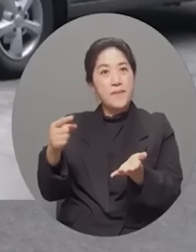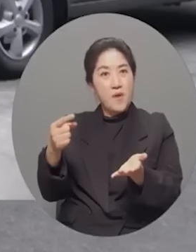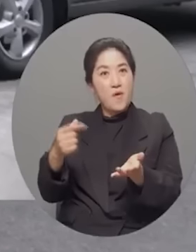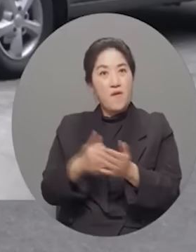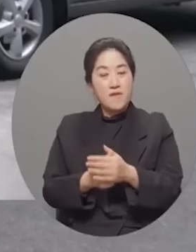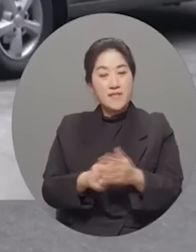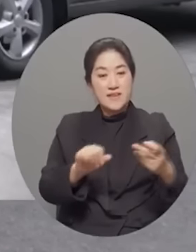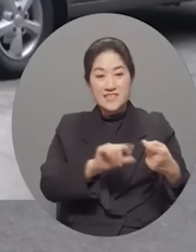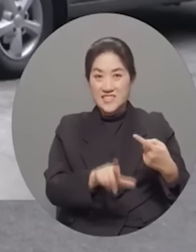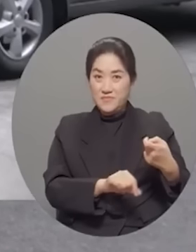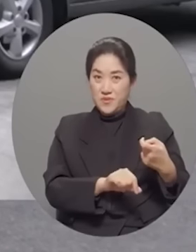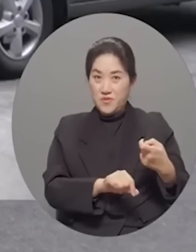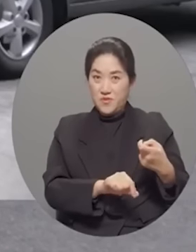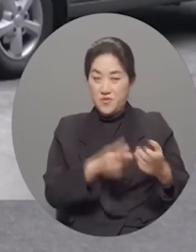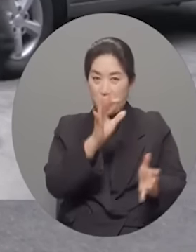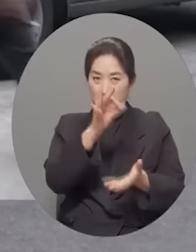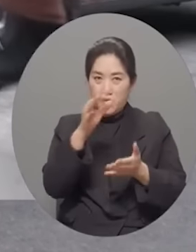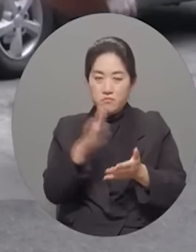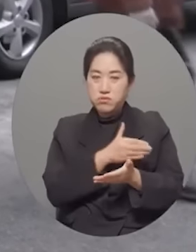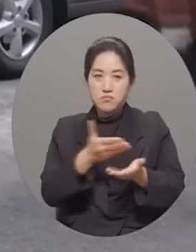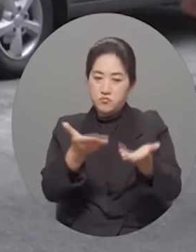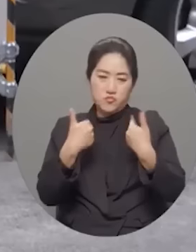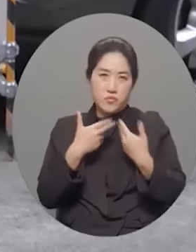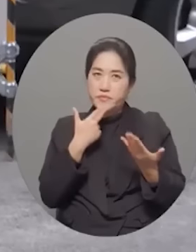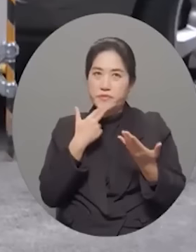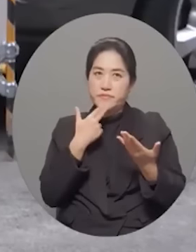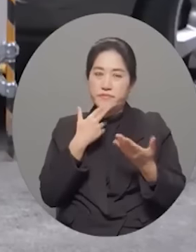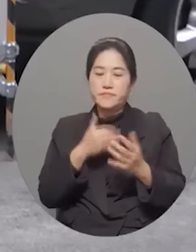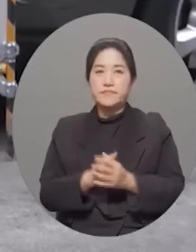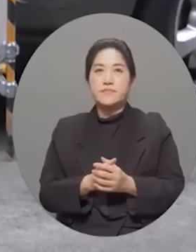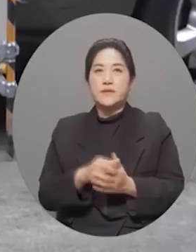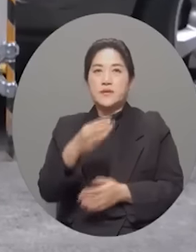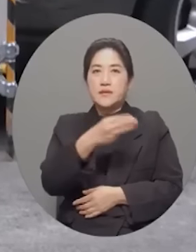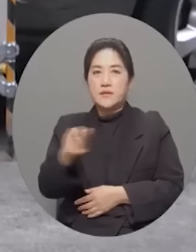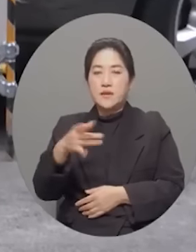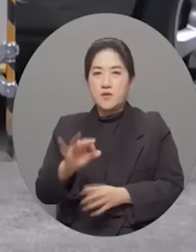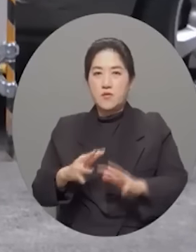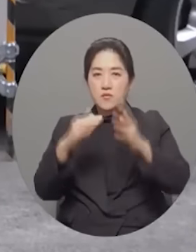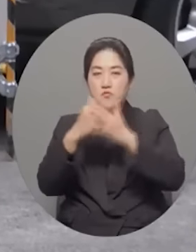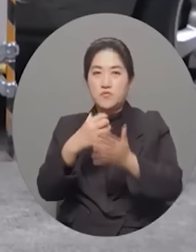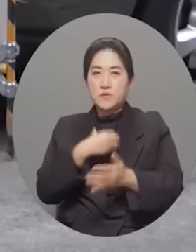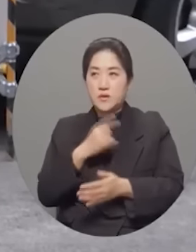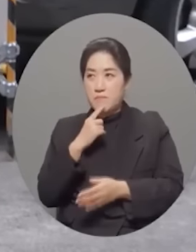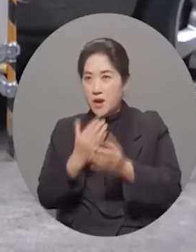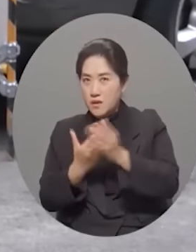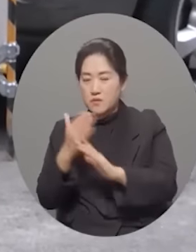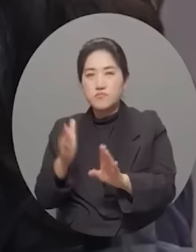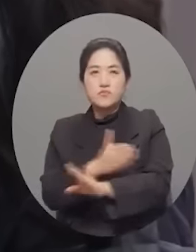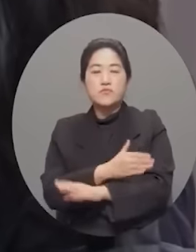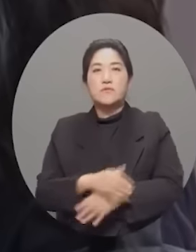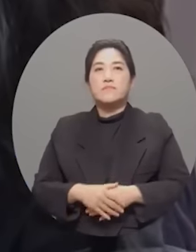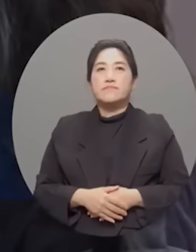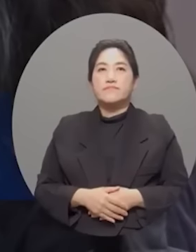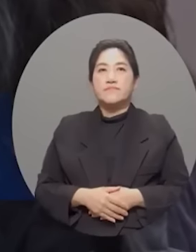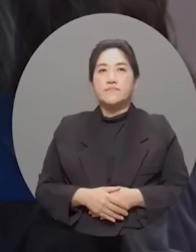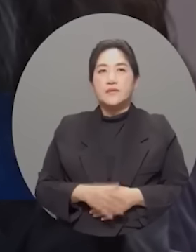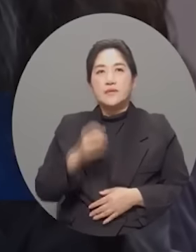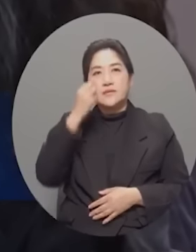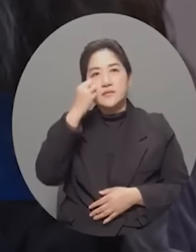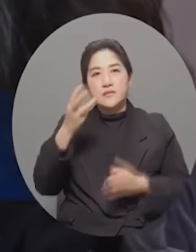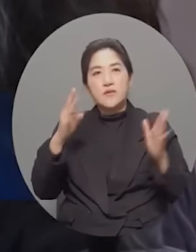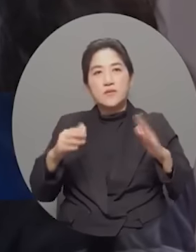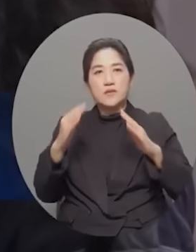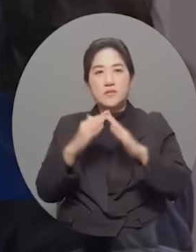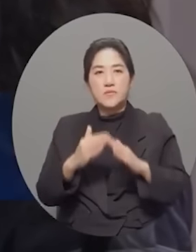그런데 11월분 임금부터 나오지 않고 있습니다. 태형건설의 위기설이 나오면서부터입니다. 3개월 동안